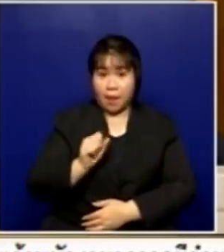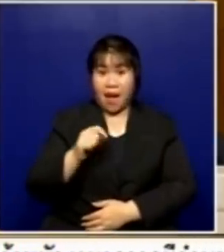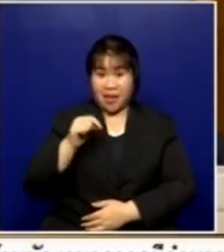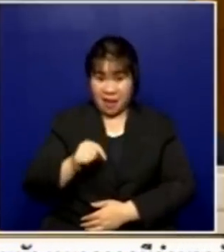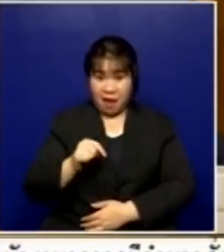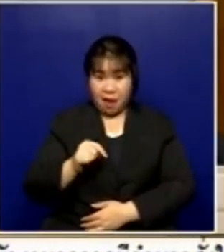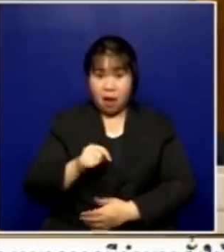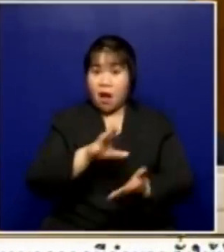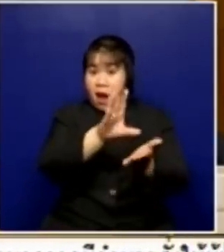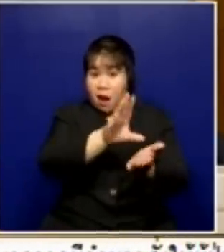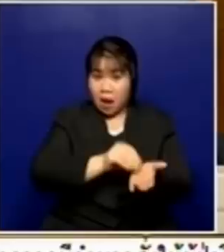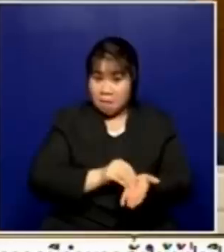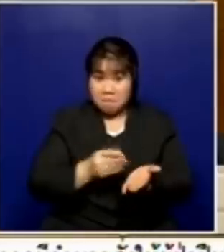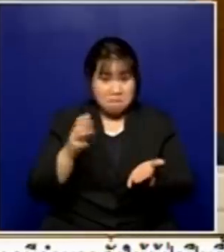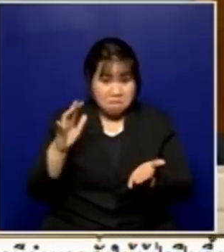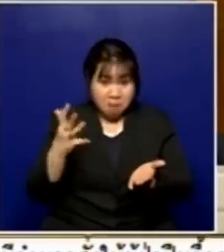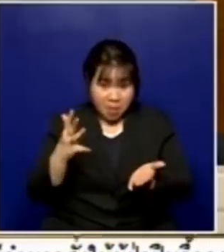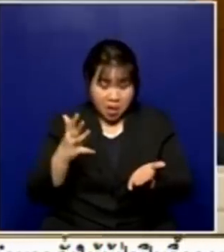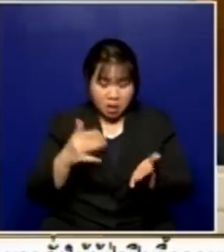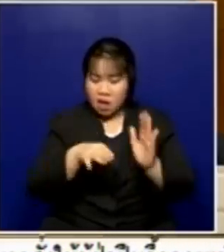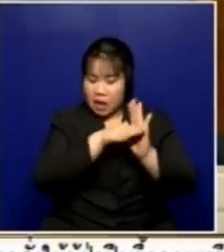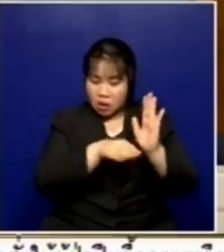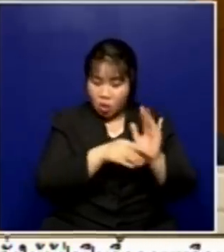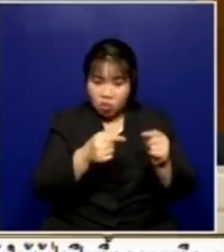้แต่เพี้ยงรับเอาไ้เพื่อพี่จรนาในขั้นตอนต่ไป